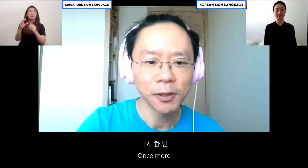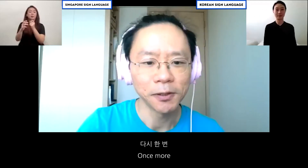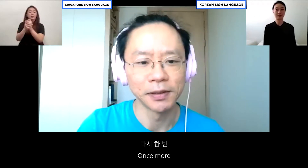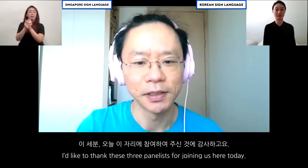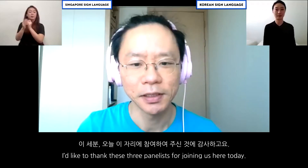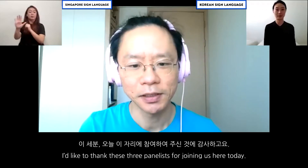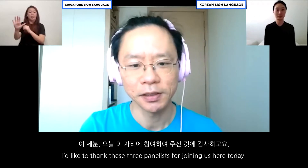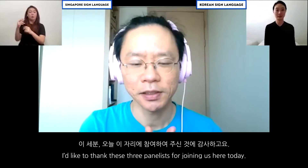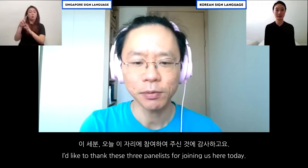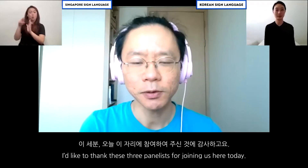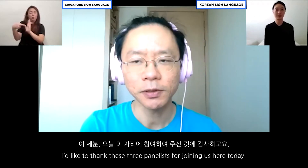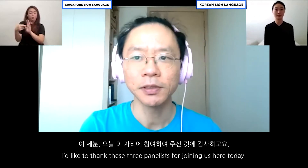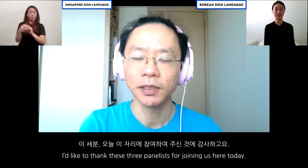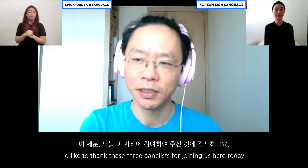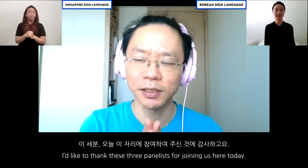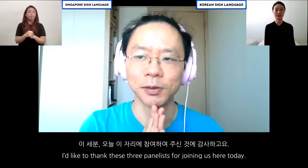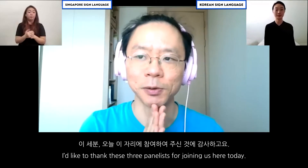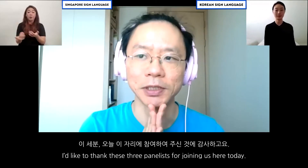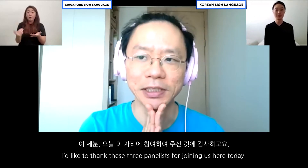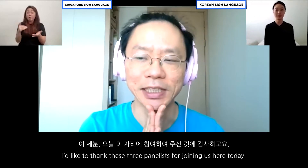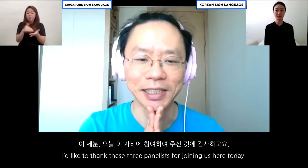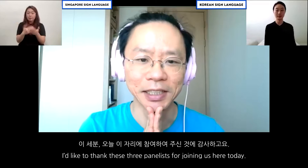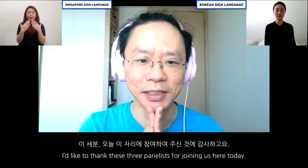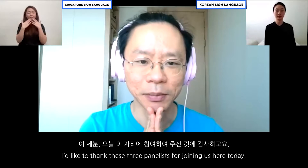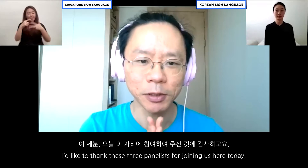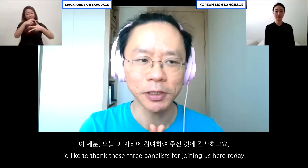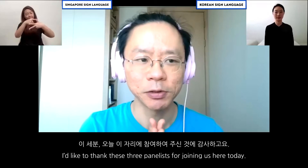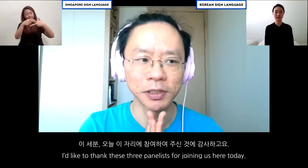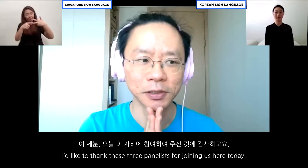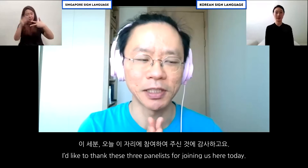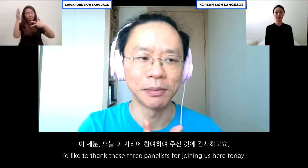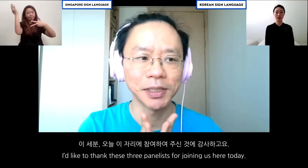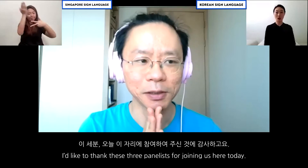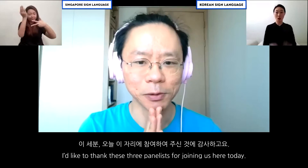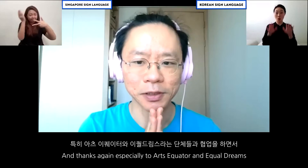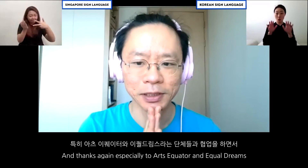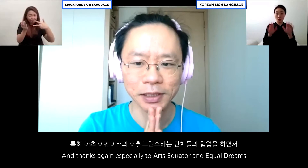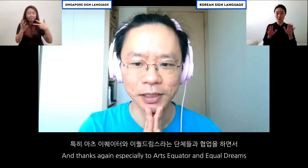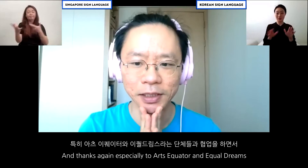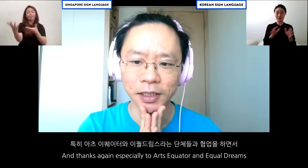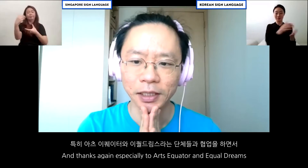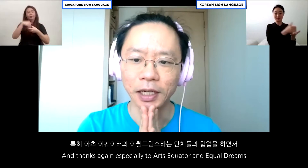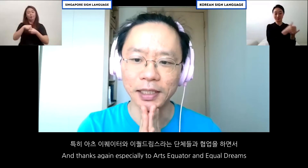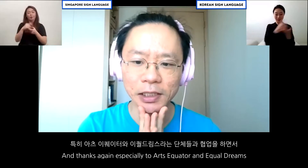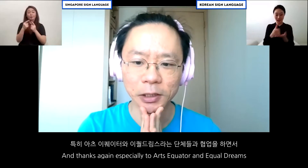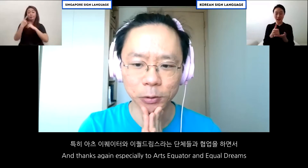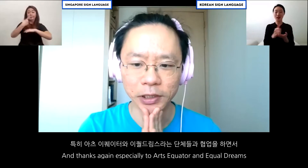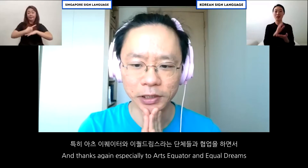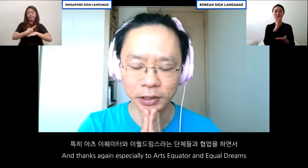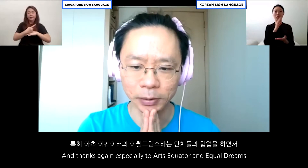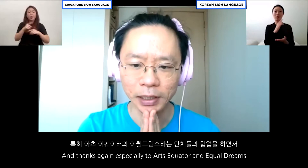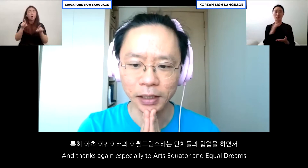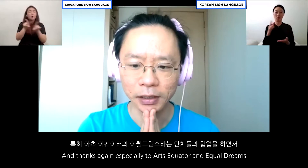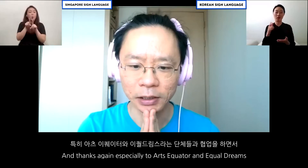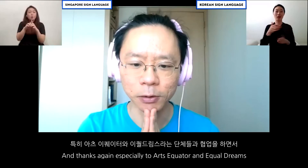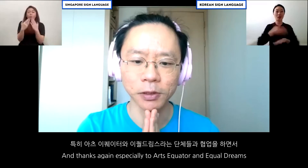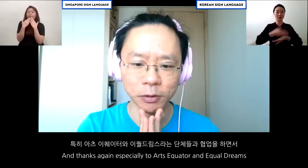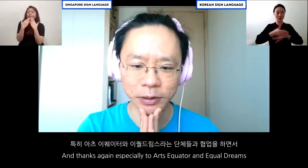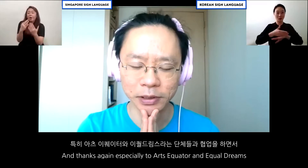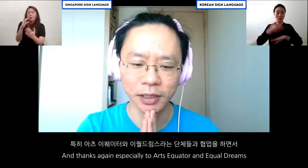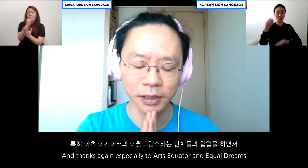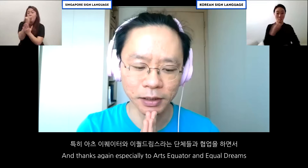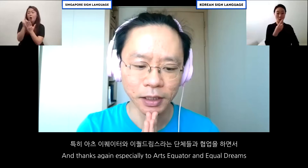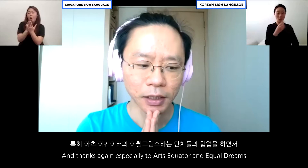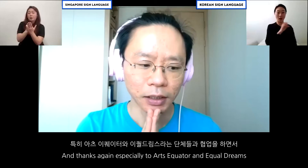다시 한번 이 세 분이 오늘 이 자리에 참여해 주신 것에 감사하고요. 특히 ArtsEquator와